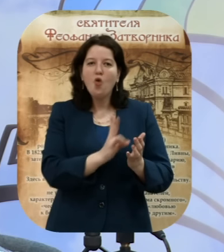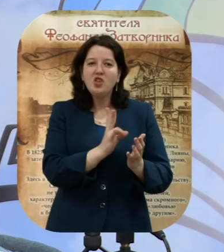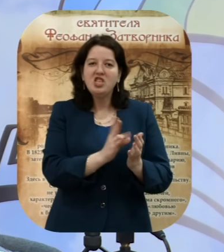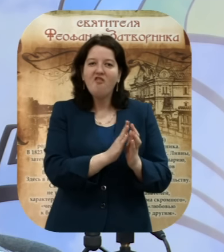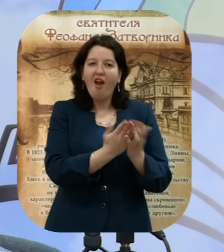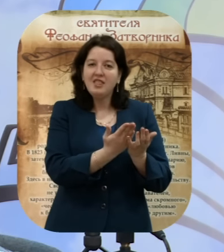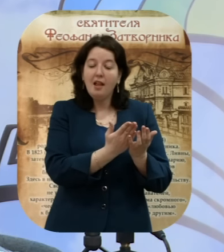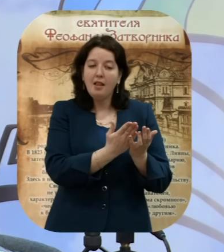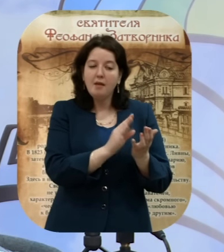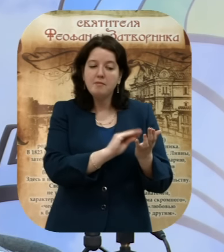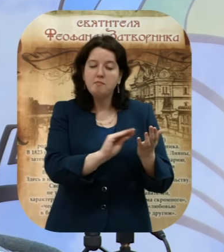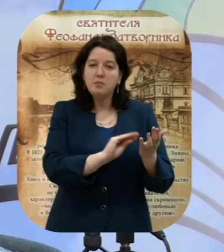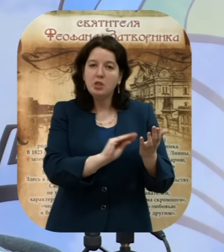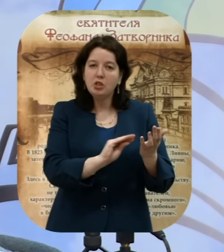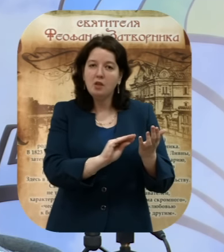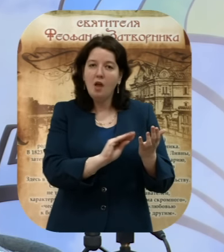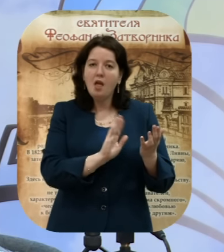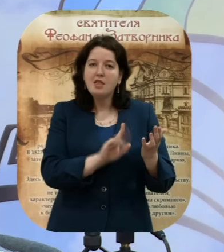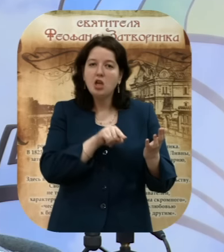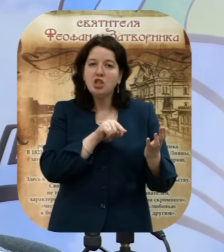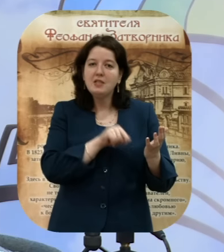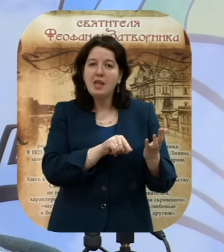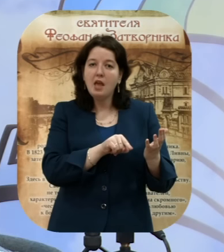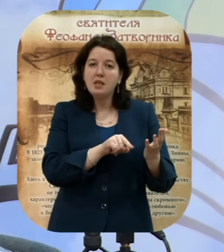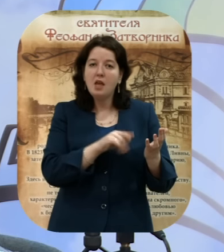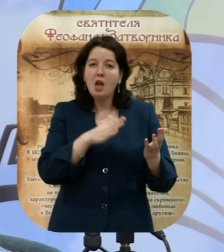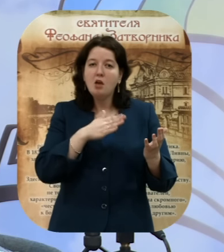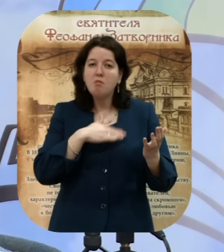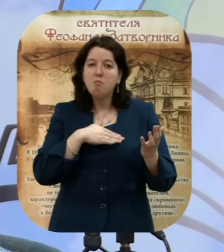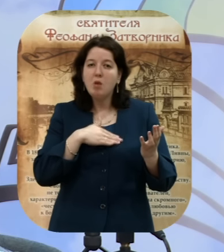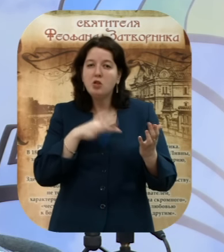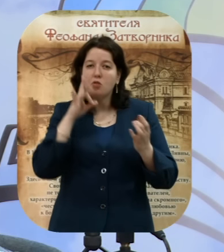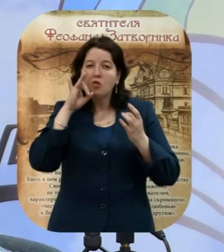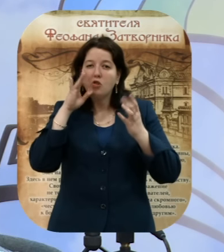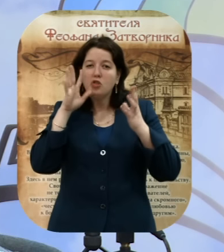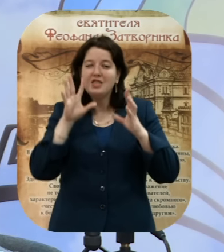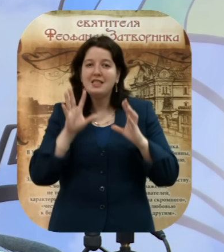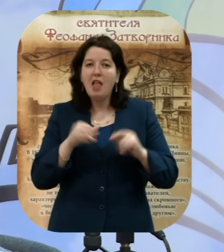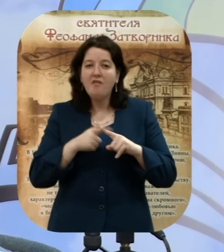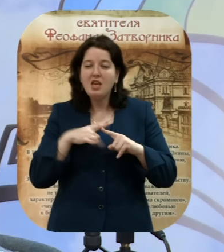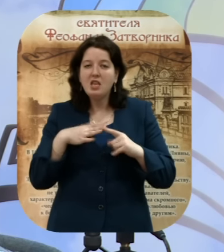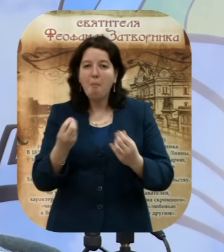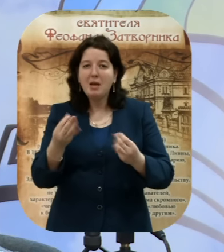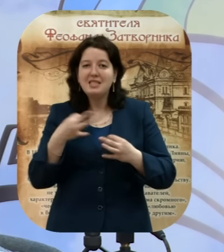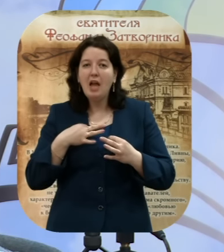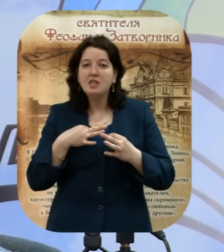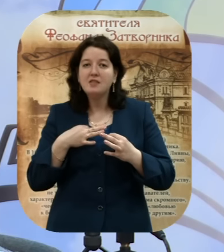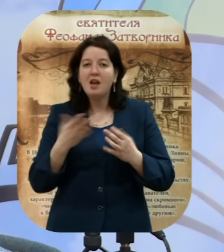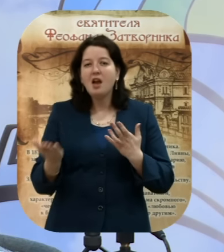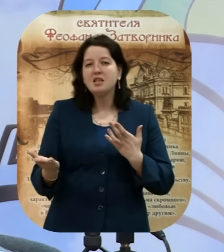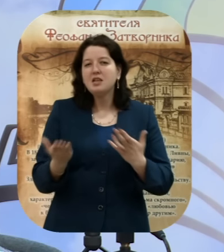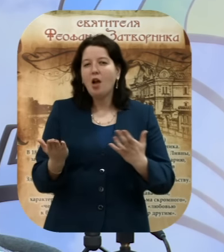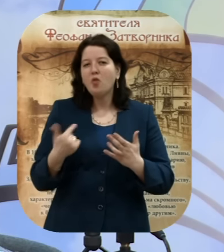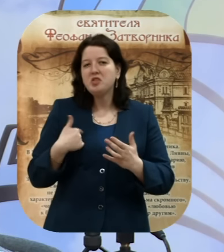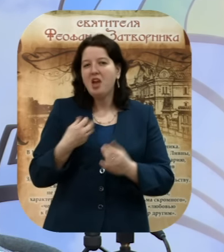говорит? Даже здесь меня тщеславие уже мне подсказывает, до чего же я хорош.